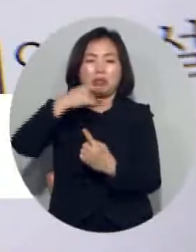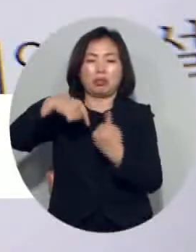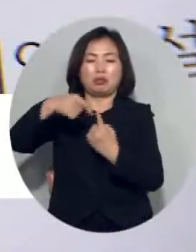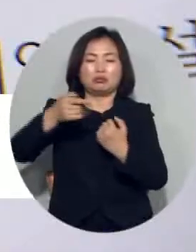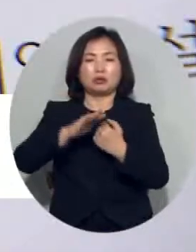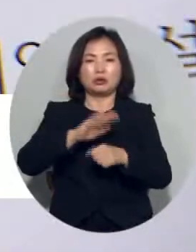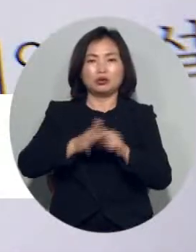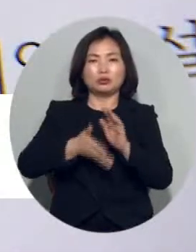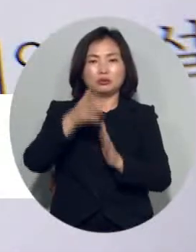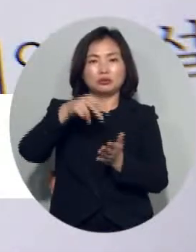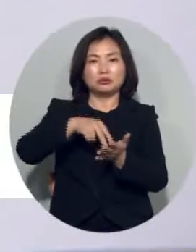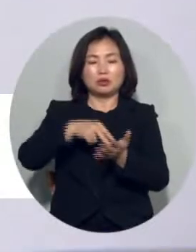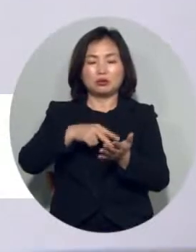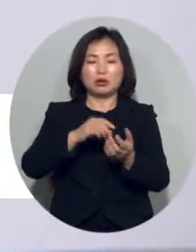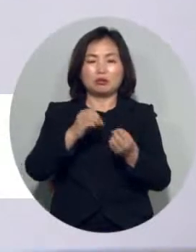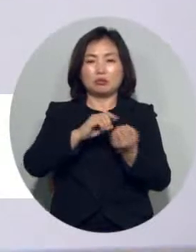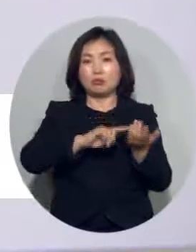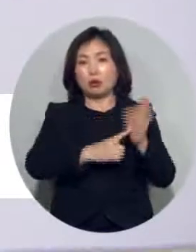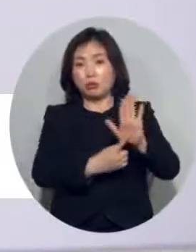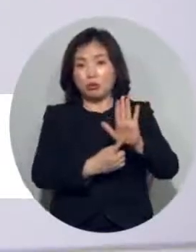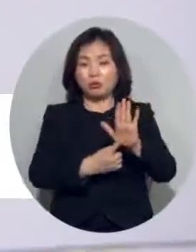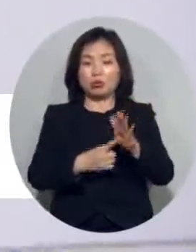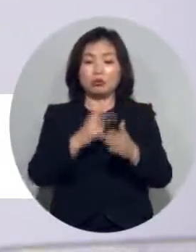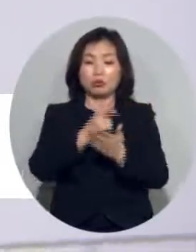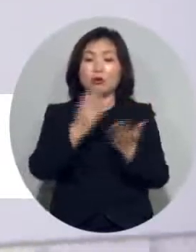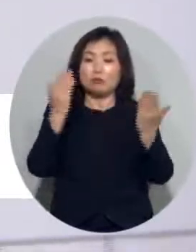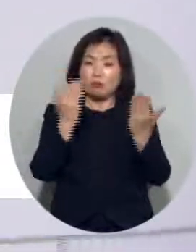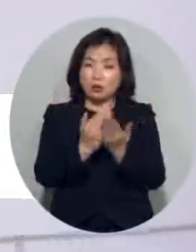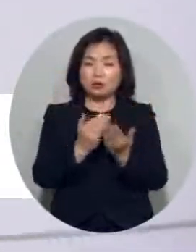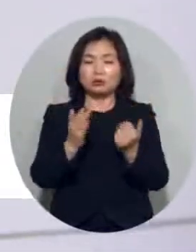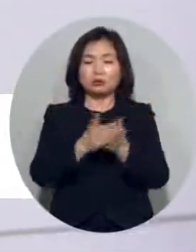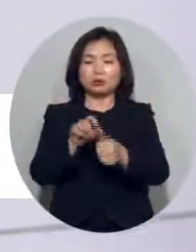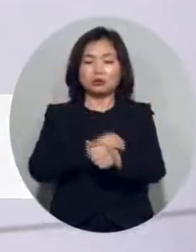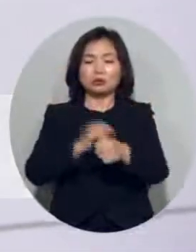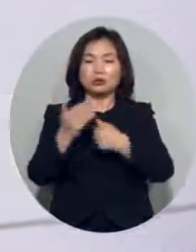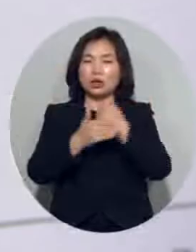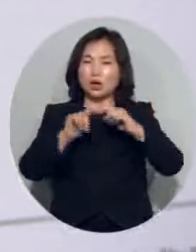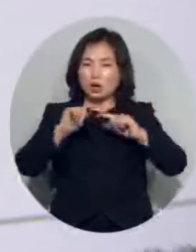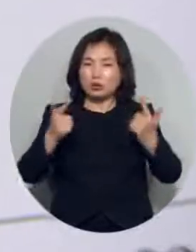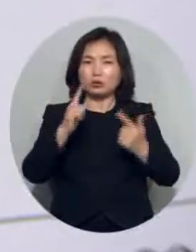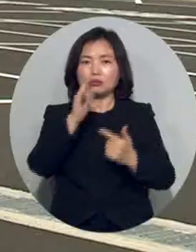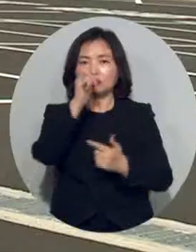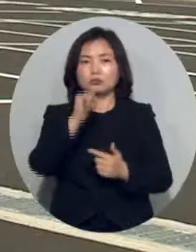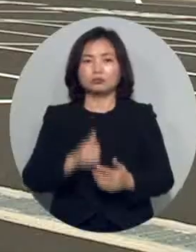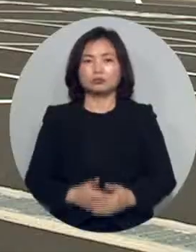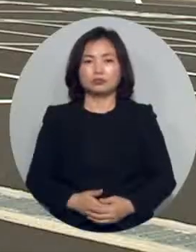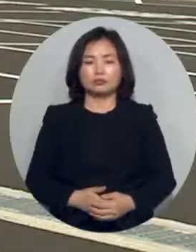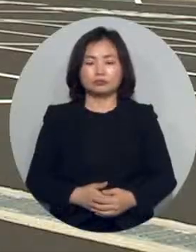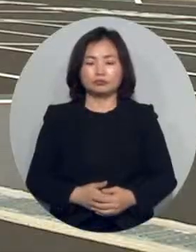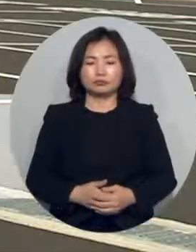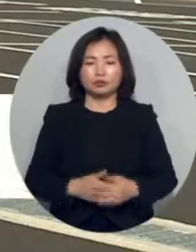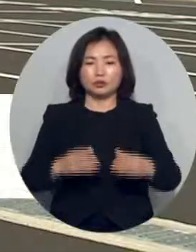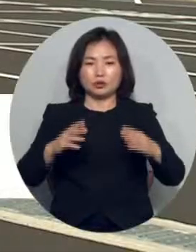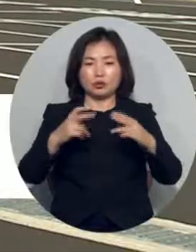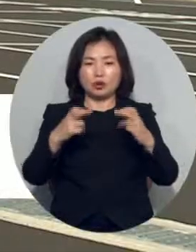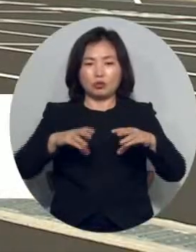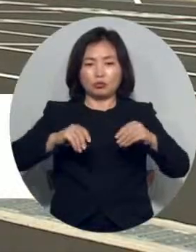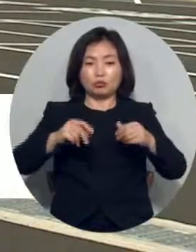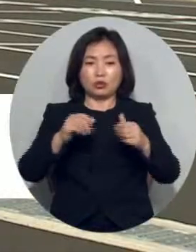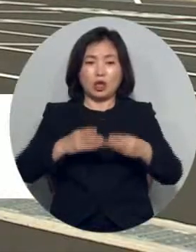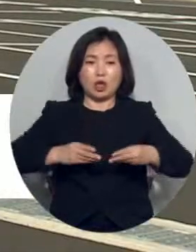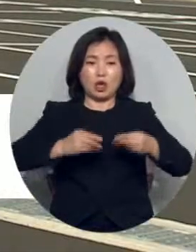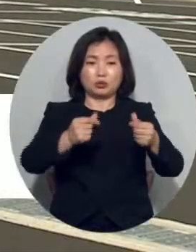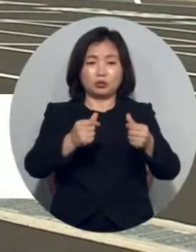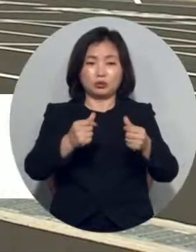경주시는 이례적으로 입장문까지 내며 규정에 따른 조치로 특혜가 아니라고 해명했습니다. 부지가 훼손된 부분이